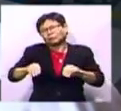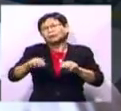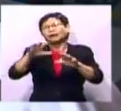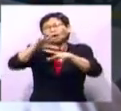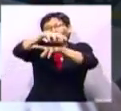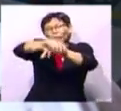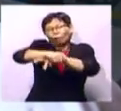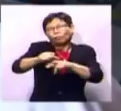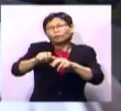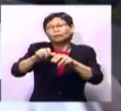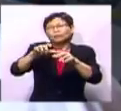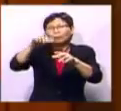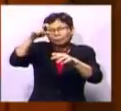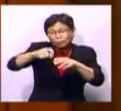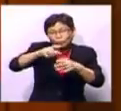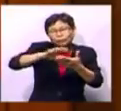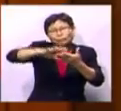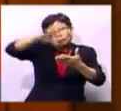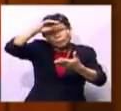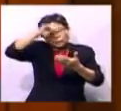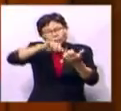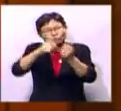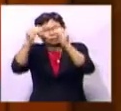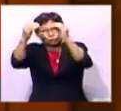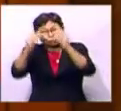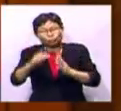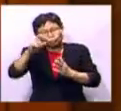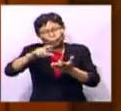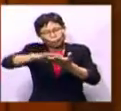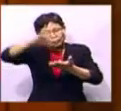dikuasai golongan pendidik. Perubahan yang